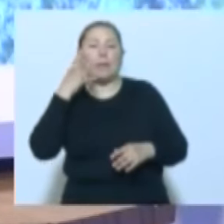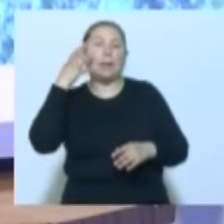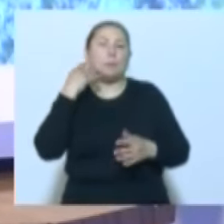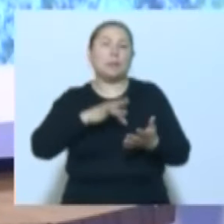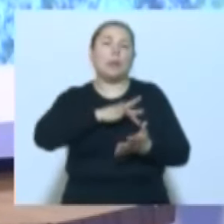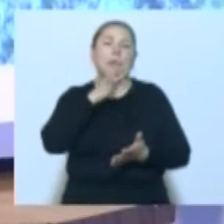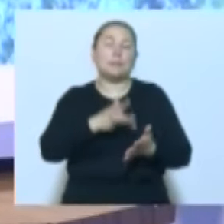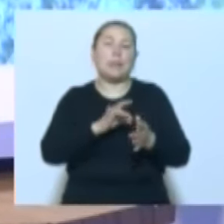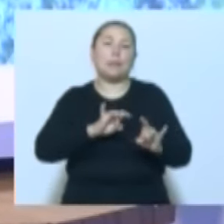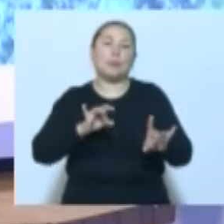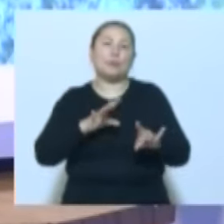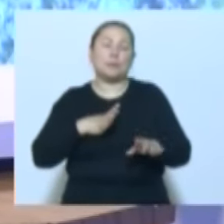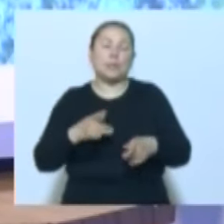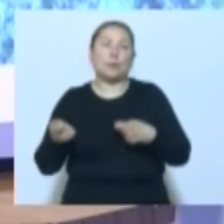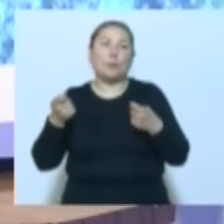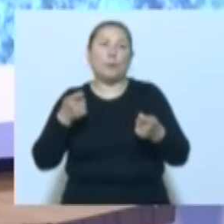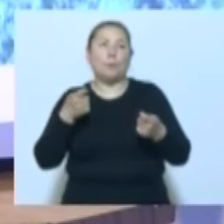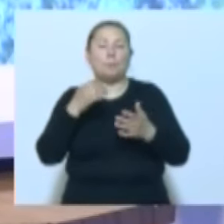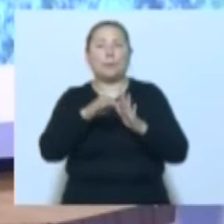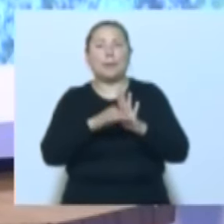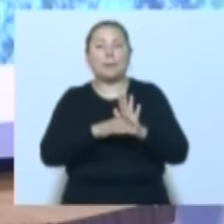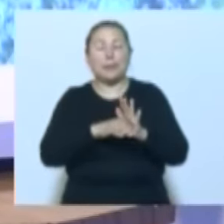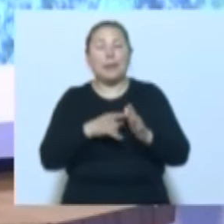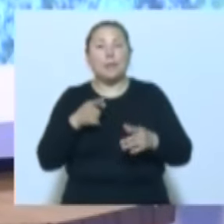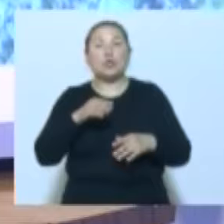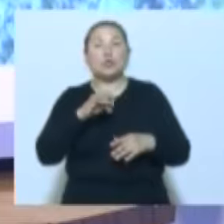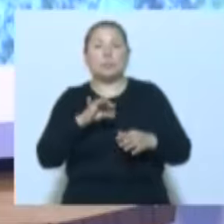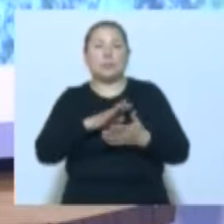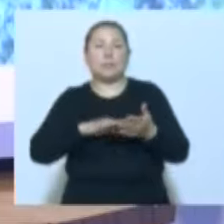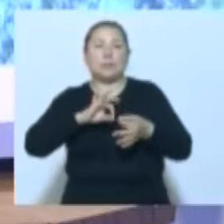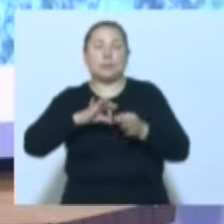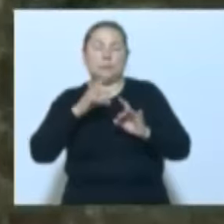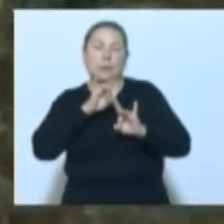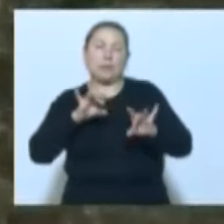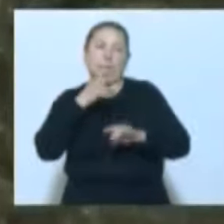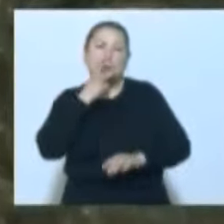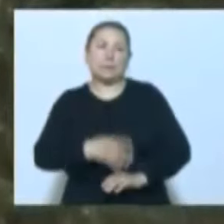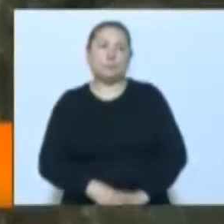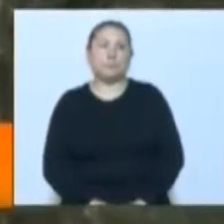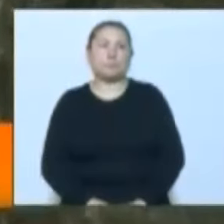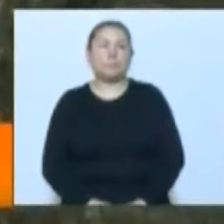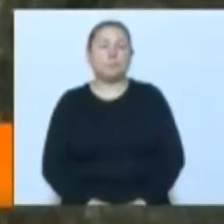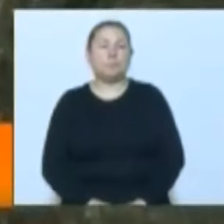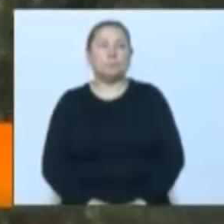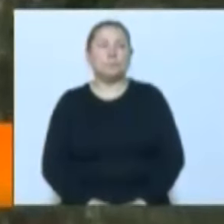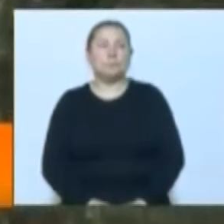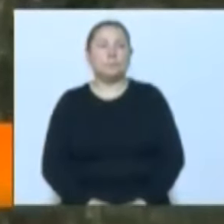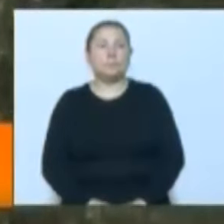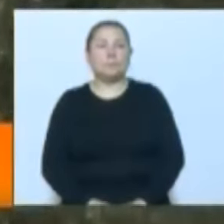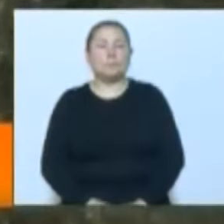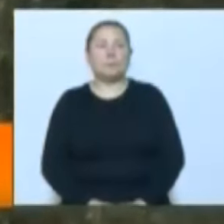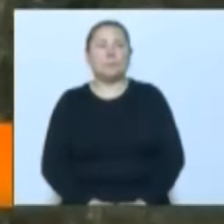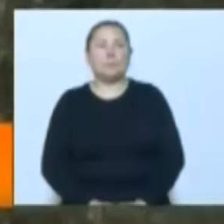қалалардан тыңайтқышпен тұқым алып келген. Ол баптаған жасыл желек жазда ерекше құлпырады. Шаша, 7 жыл бұрын